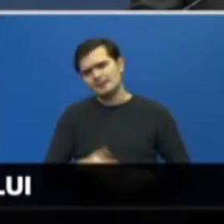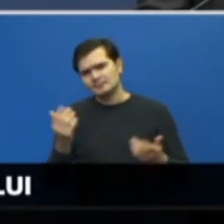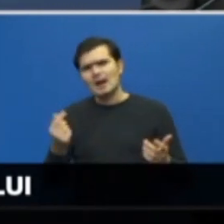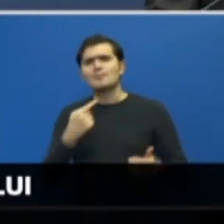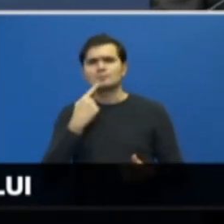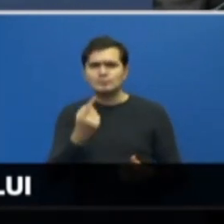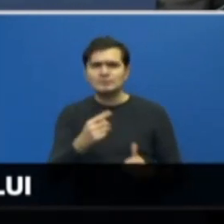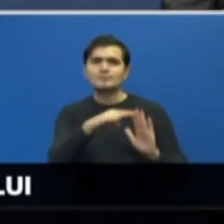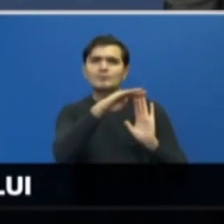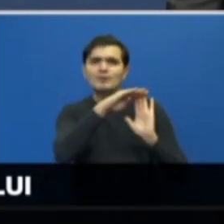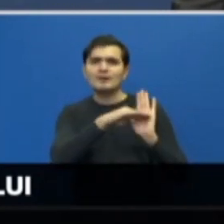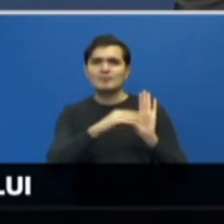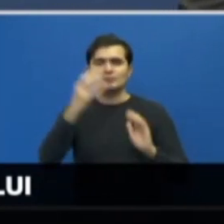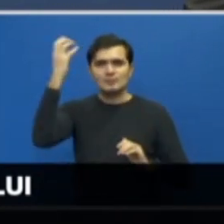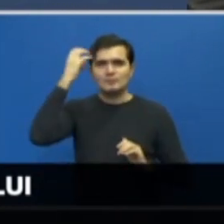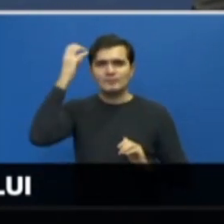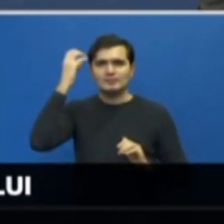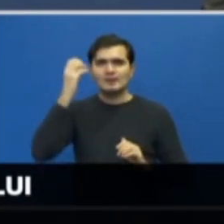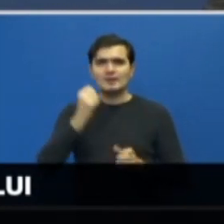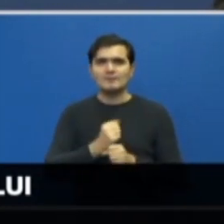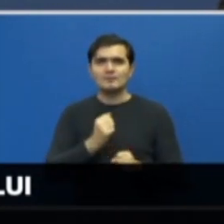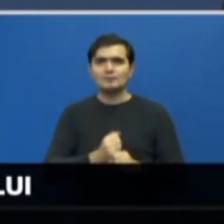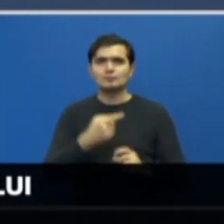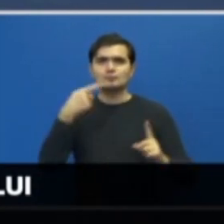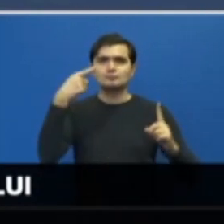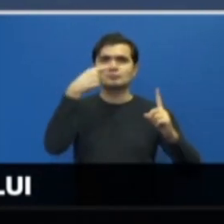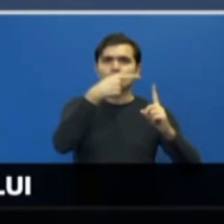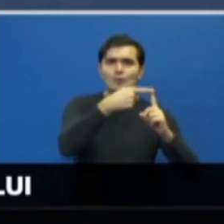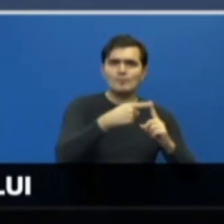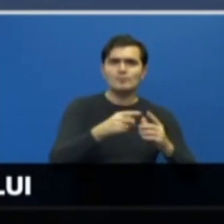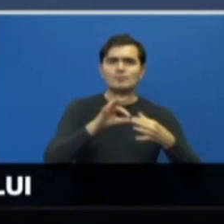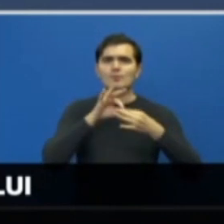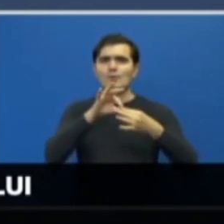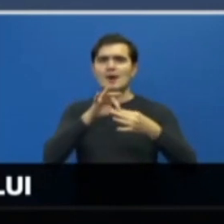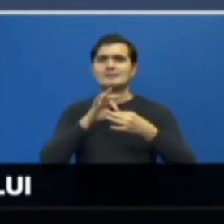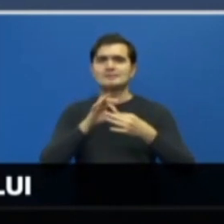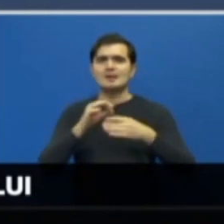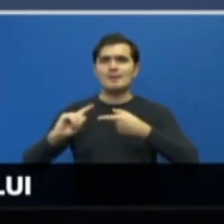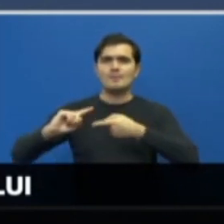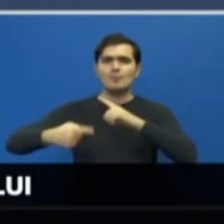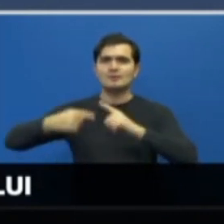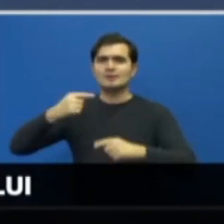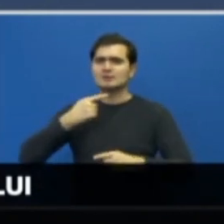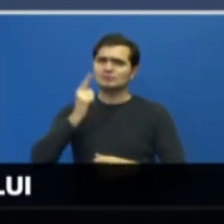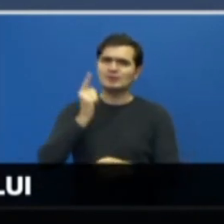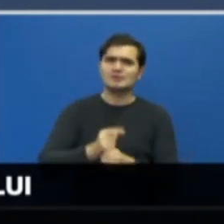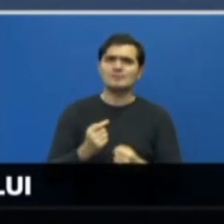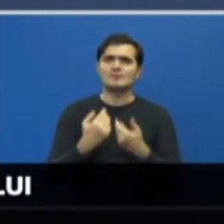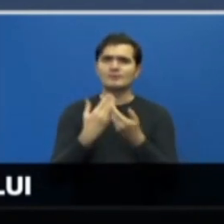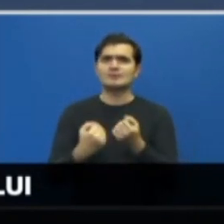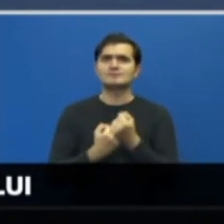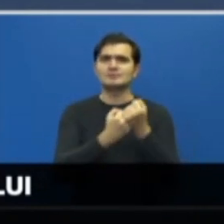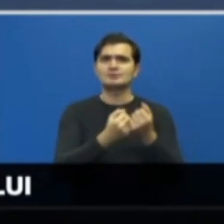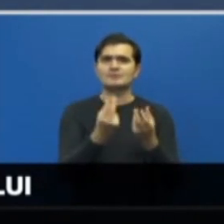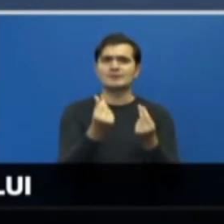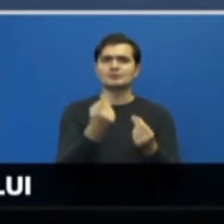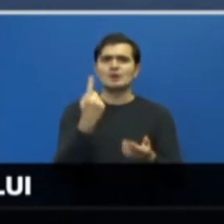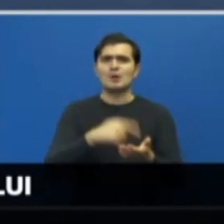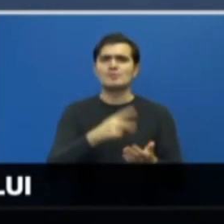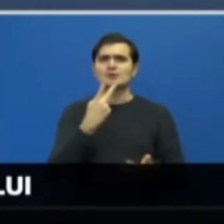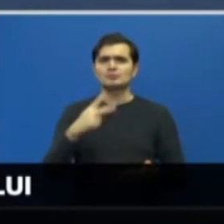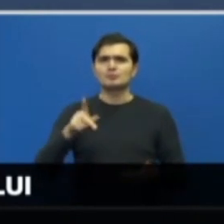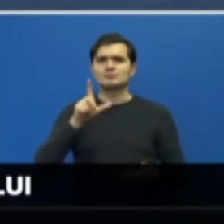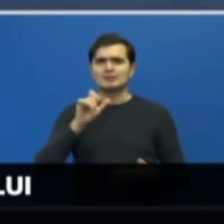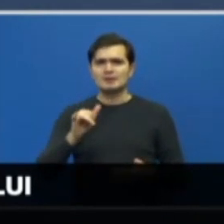în programul de guvernare, am trasat un jalon, atunci coaliția politică a trasat un jalon de un sprijin financiar de 1200 de lei și cu toții